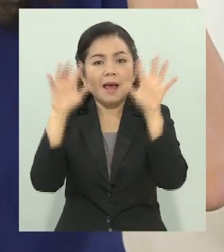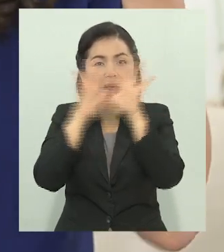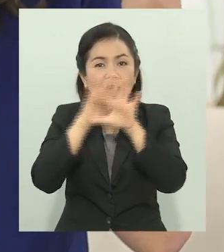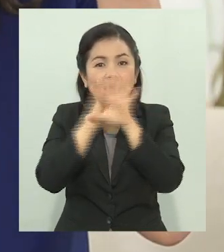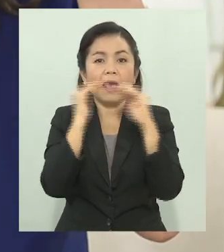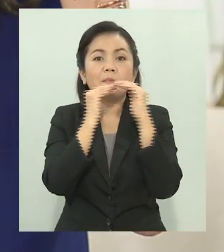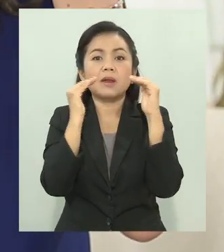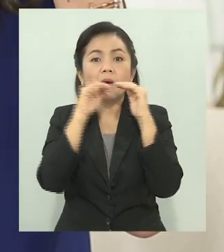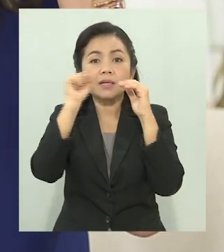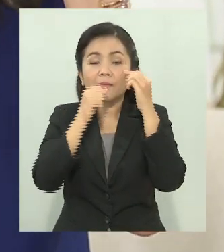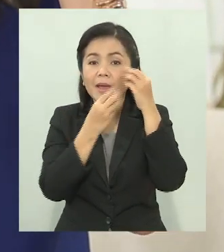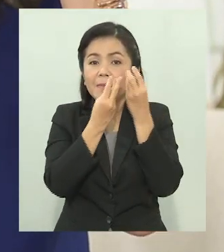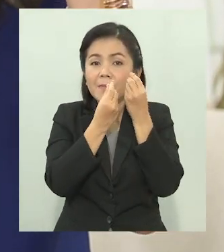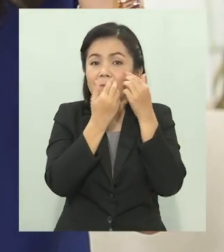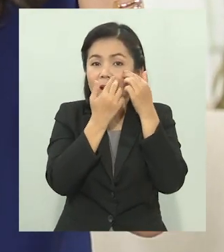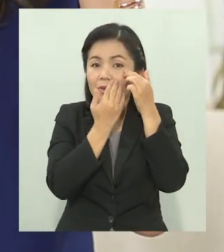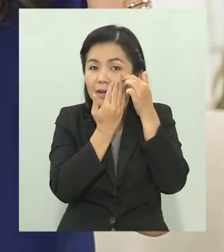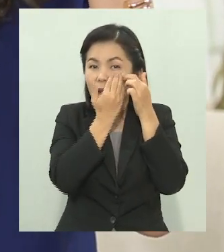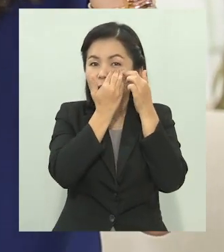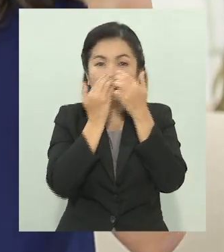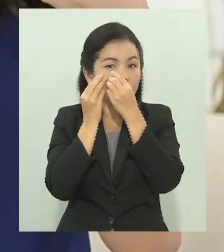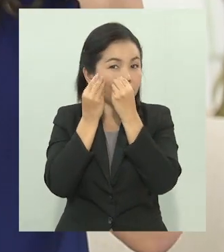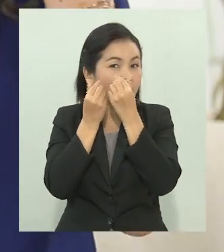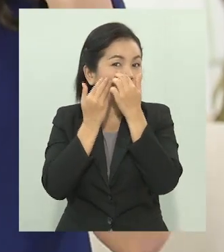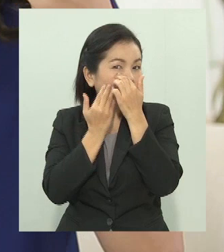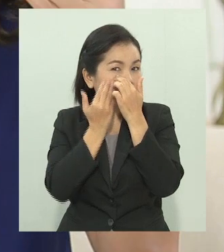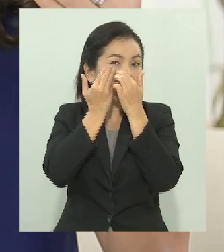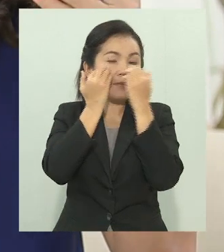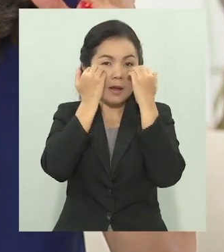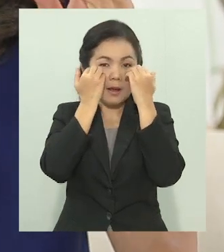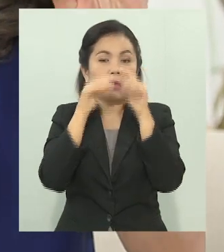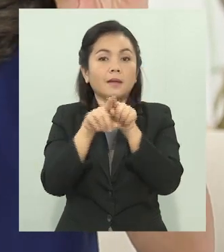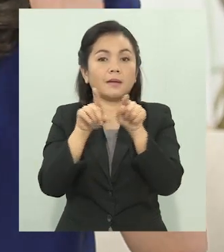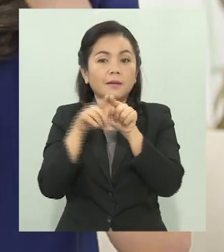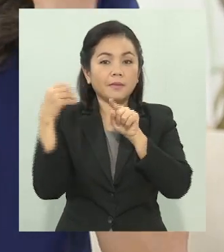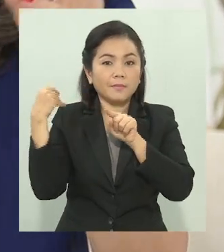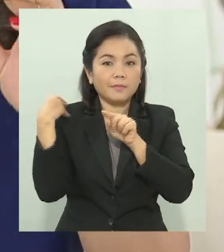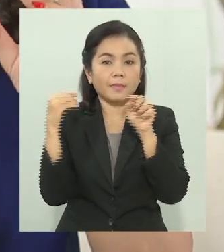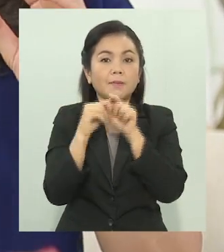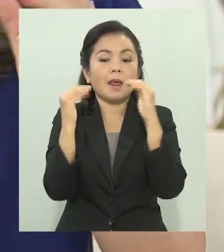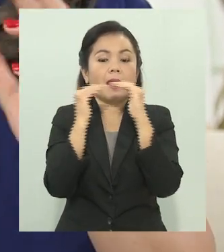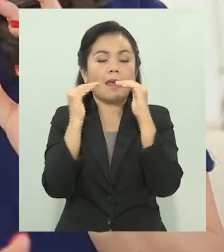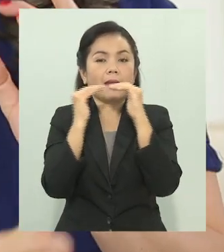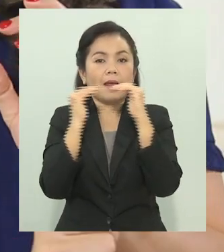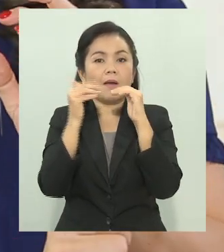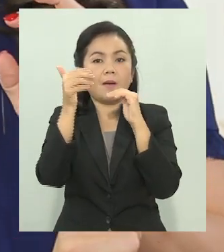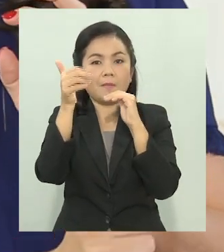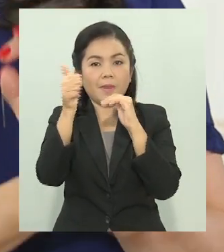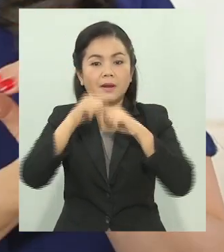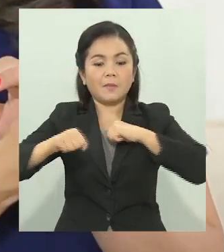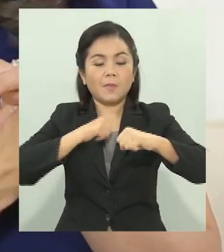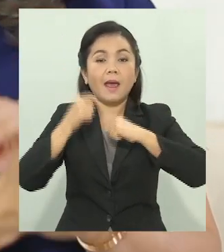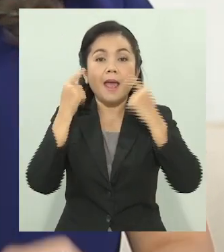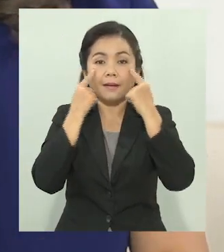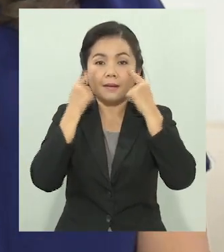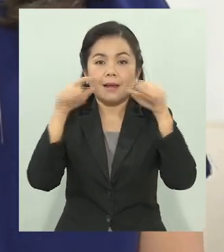ขาเสมอกันขึ้นว่าง่ายๆนะคะจากที่ตอนแรกมันเห็นชัดไปก็ย้ายที่เขาหน่อยให้เขากลับมาส่งเสริมกันเหมือนตอนที่เรายังอายุไม่เยอะ ใช่ครับ